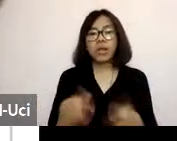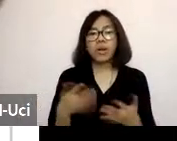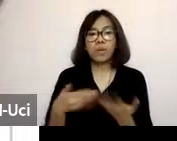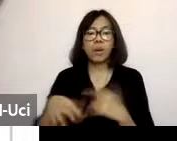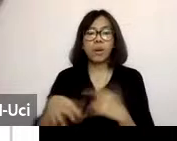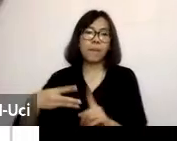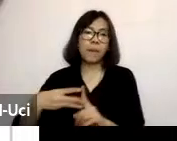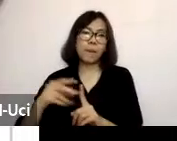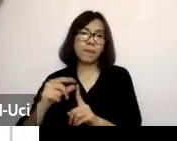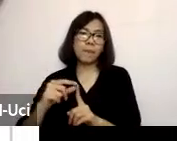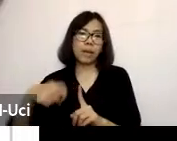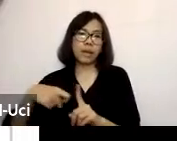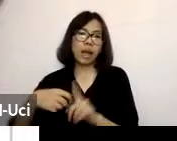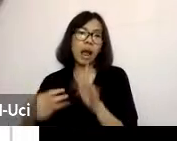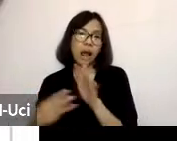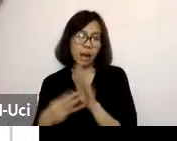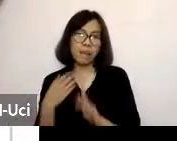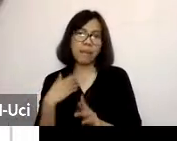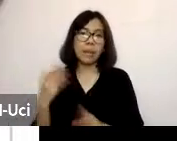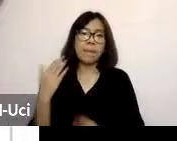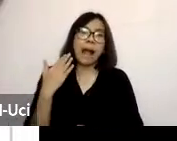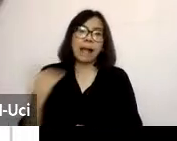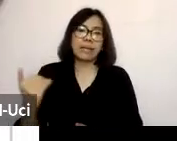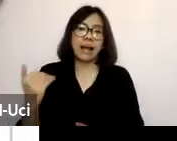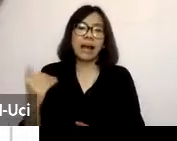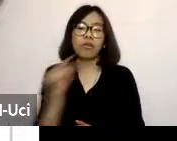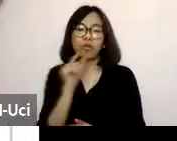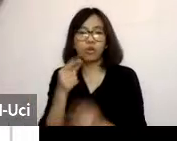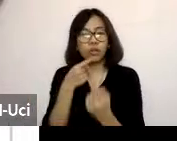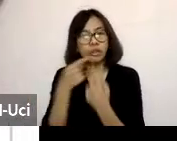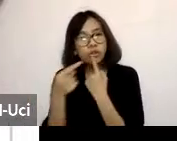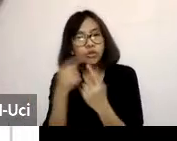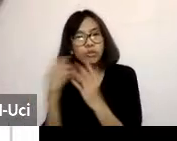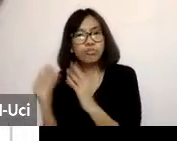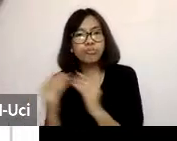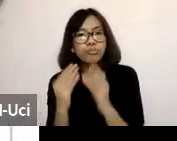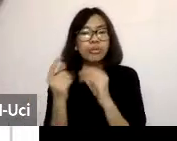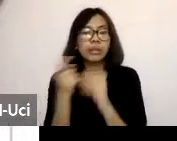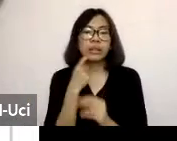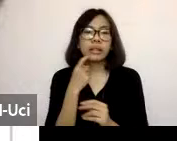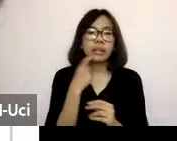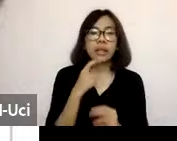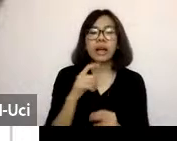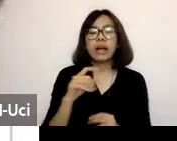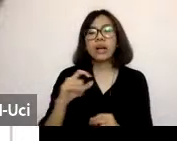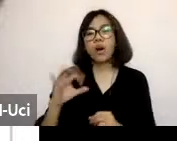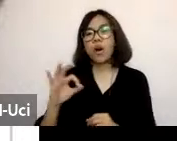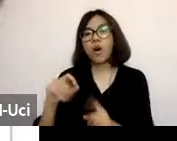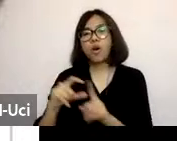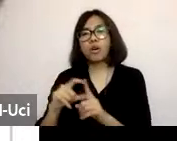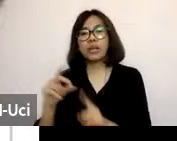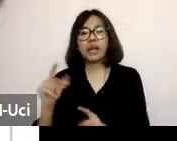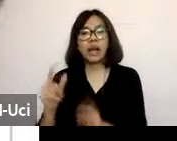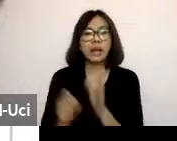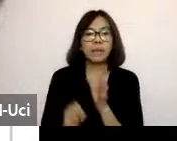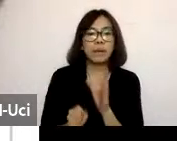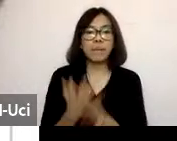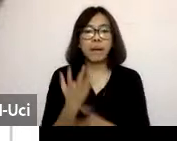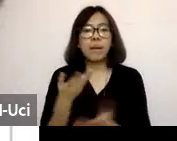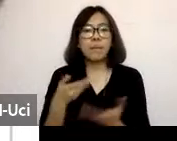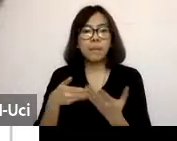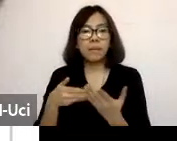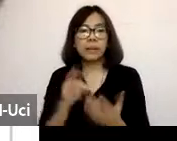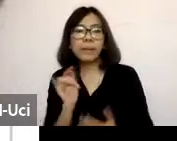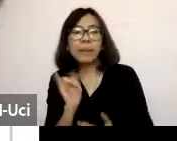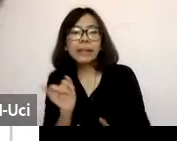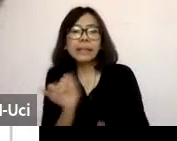berdiskusi dengan kami terkait dengan gagasan untuk mengembangkan apa namanya Audi r10 FISIP enak ya si pena